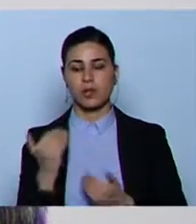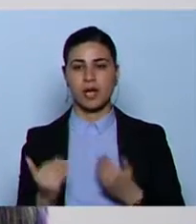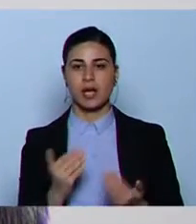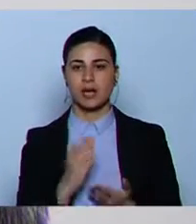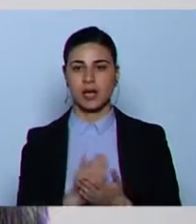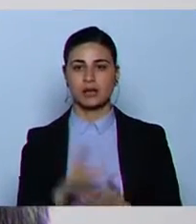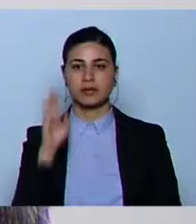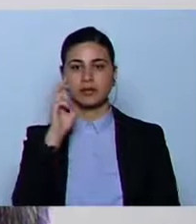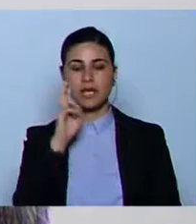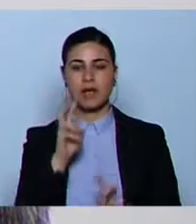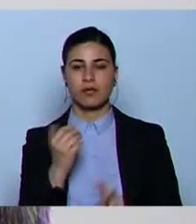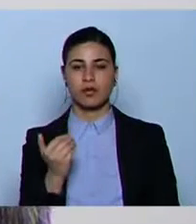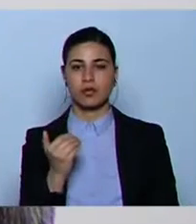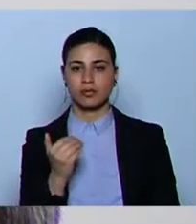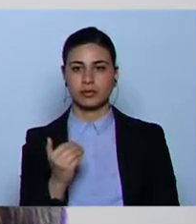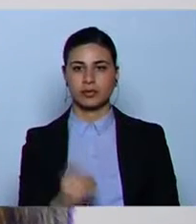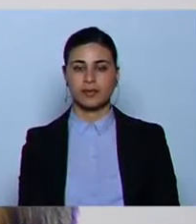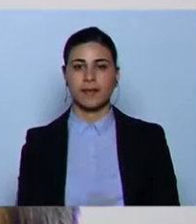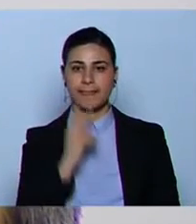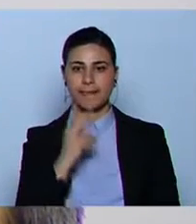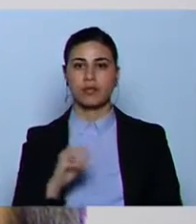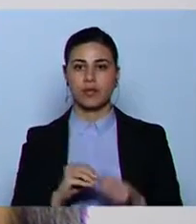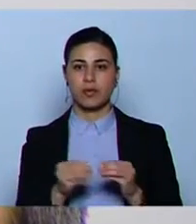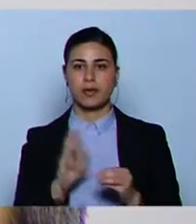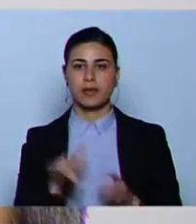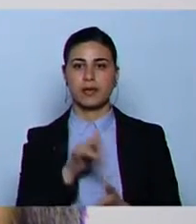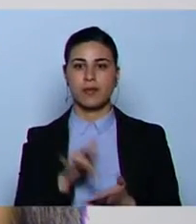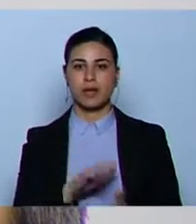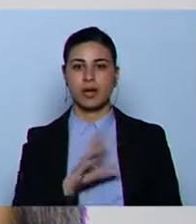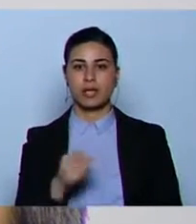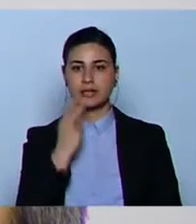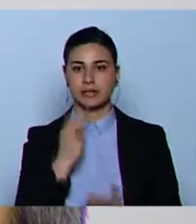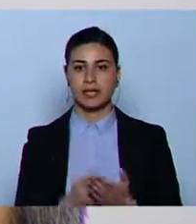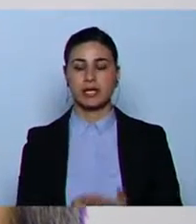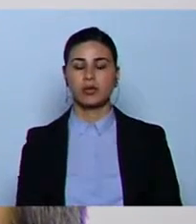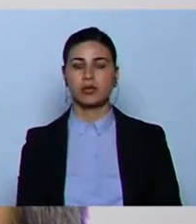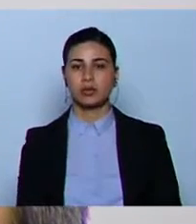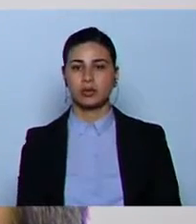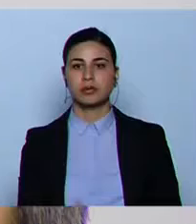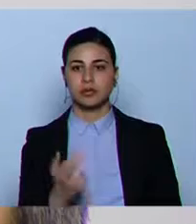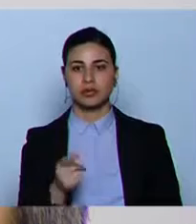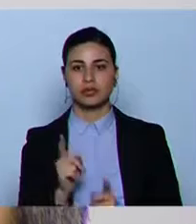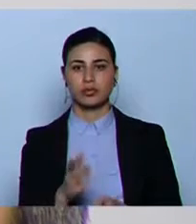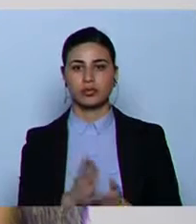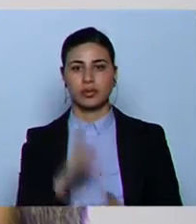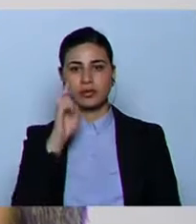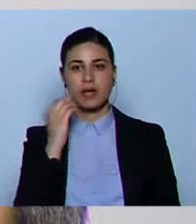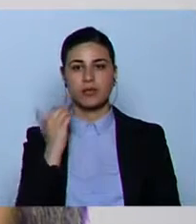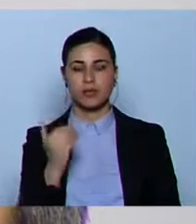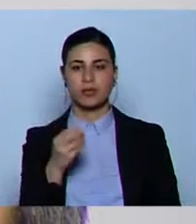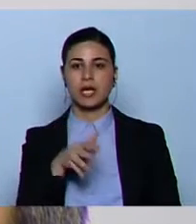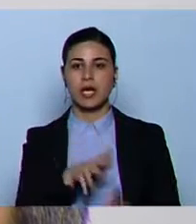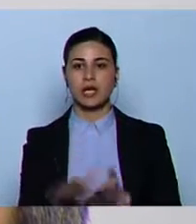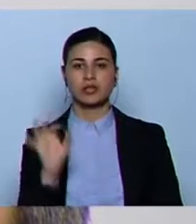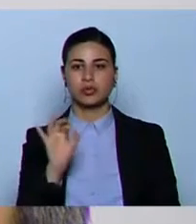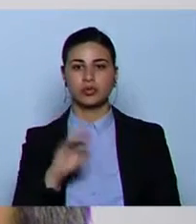აქვს, მთავრობიდან დანახული პრობლემა და მოქალაქის მხრიდან დანახული. ნუ აშკარაა, რომ აი მთავრობიდან